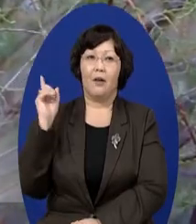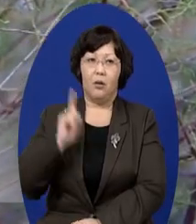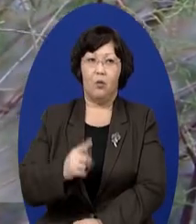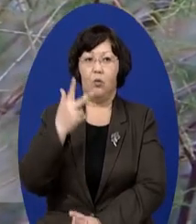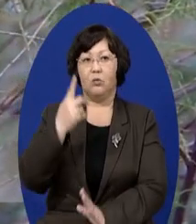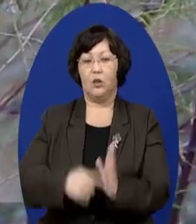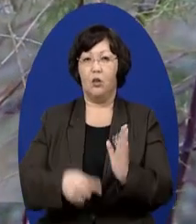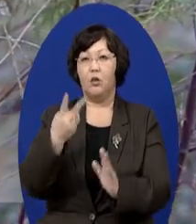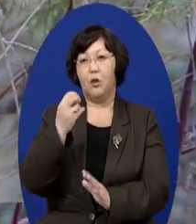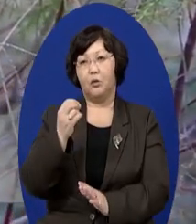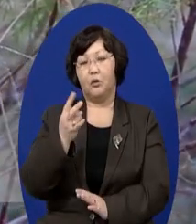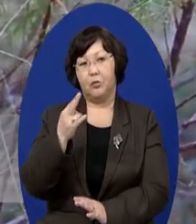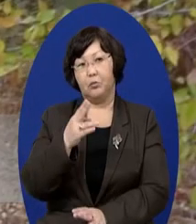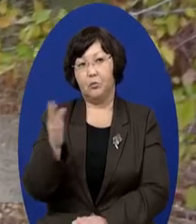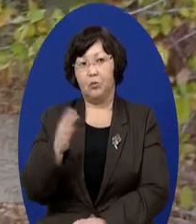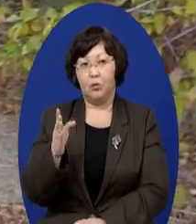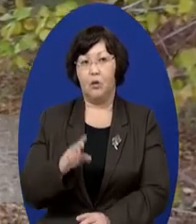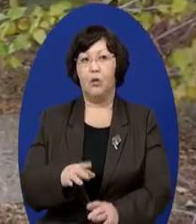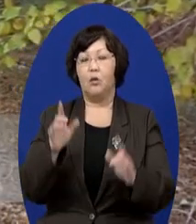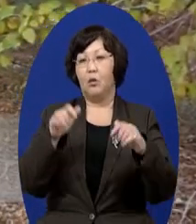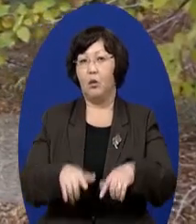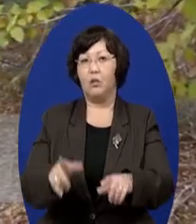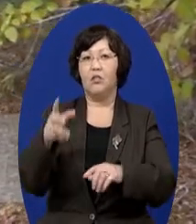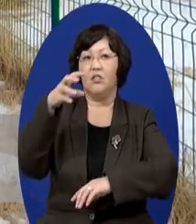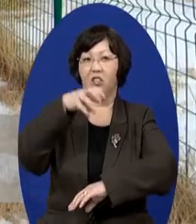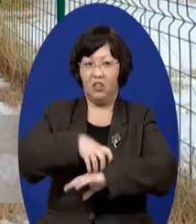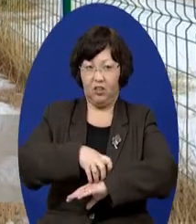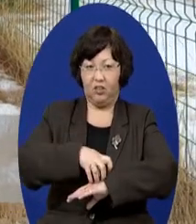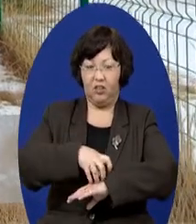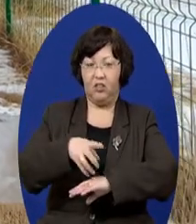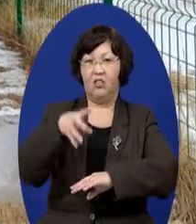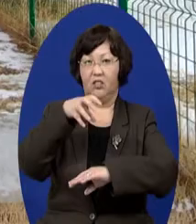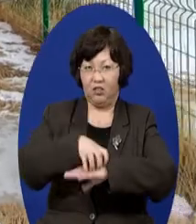булгын адагдаар ингээл ирээл энд би нэг дөрвөн хамтай гэр барьчихал.